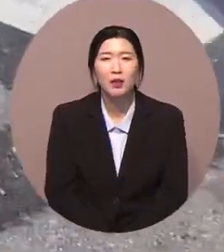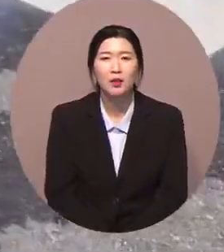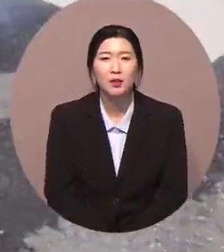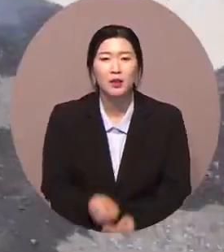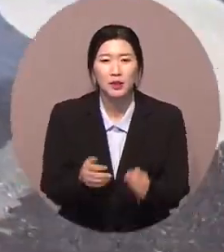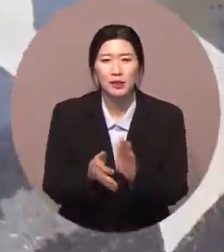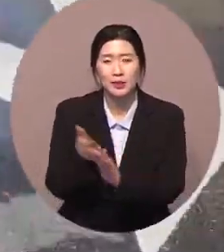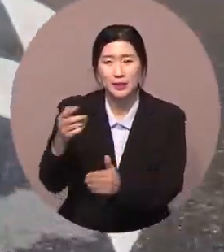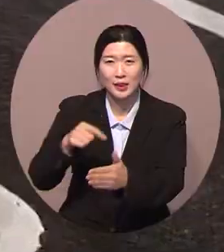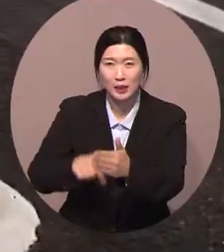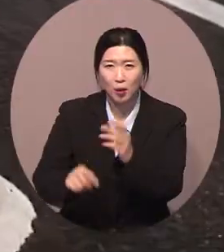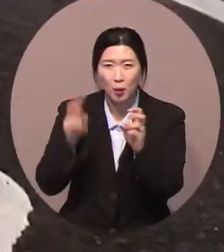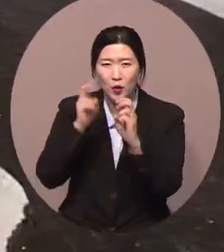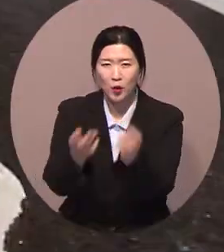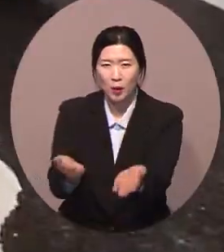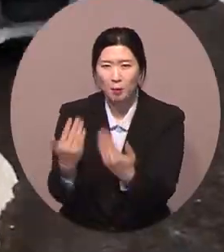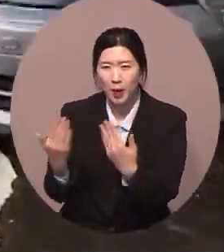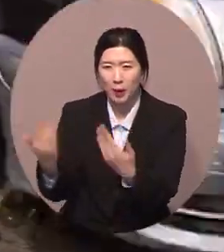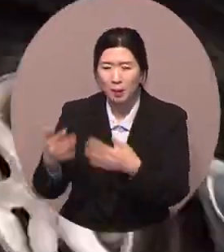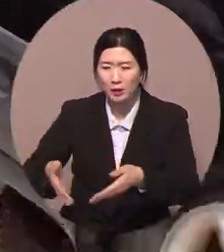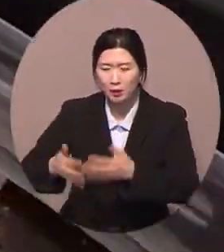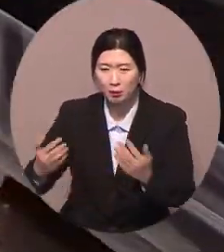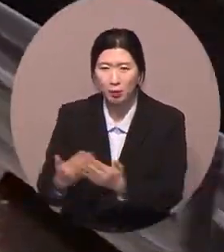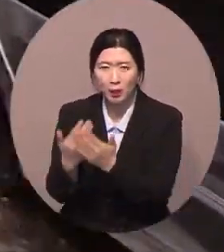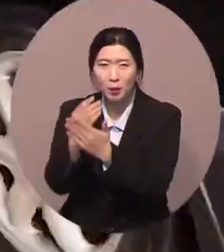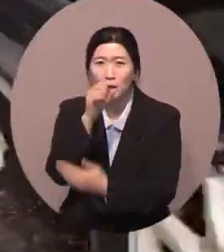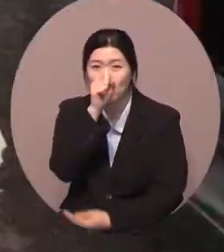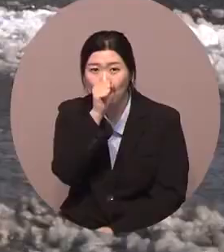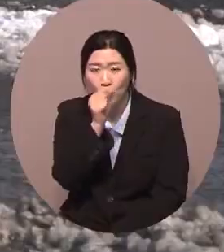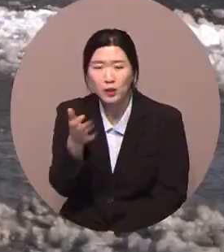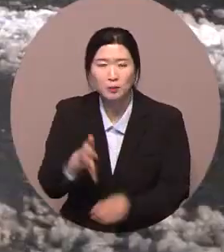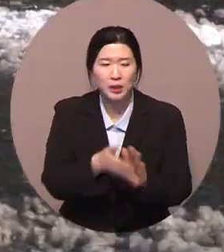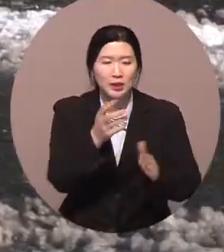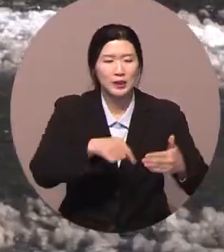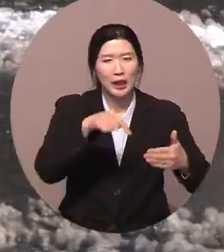것도 중요하지만 이를 지속적으로 관리 유지하는 시스템은